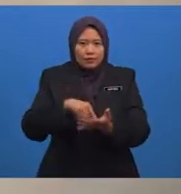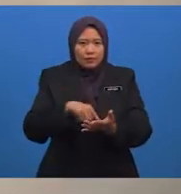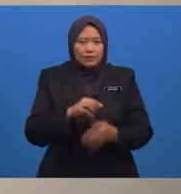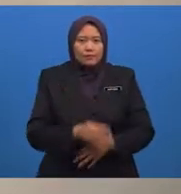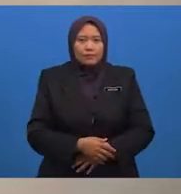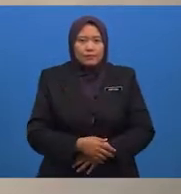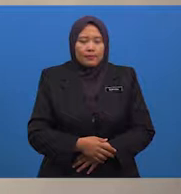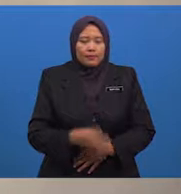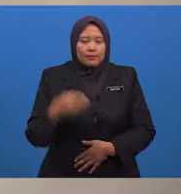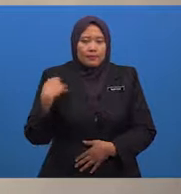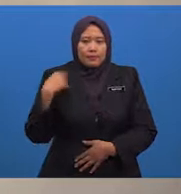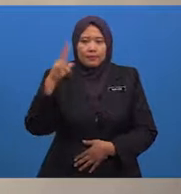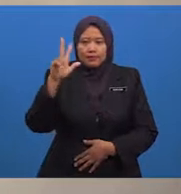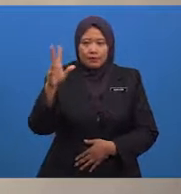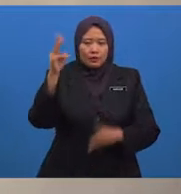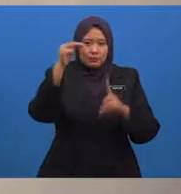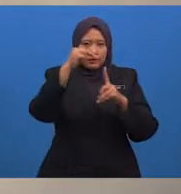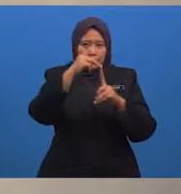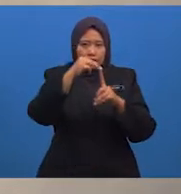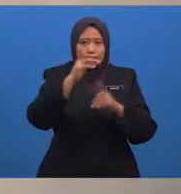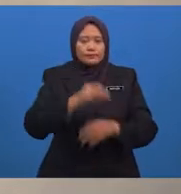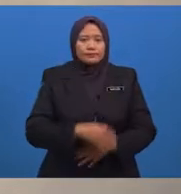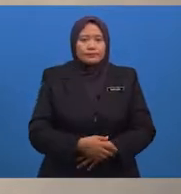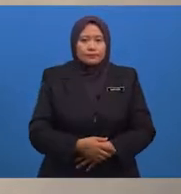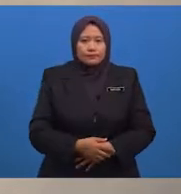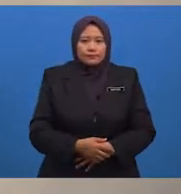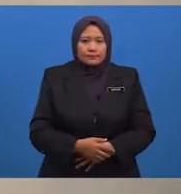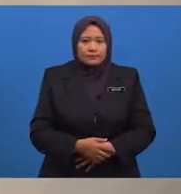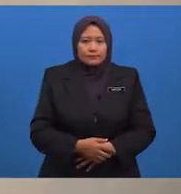Soalan ini diberikan 3 markah.